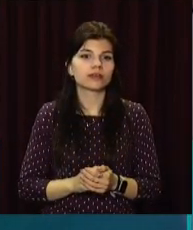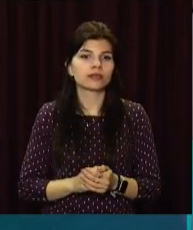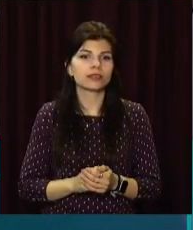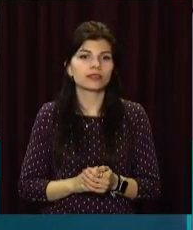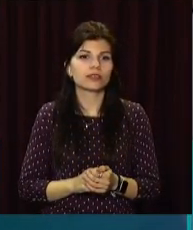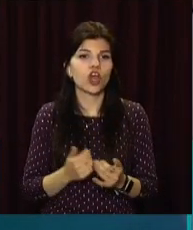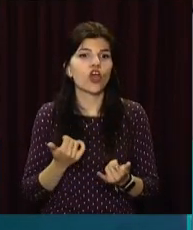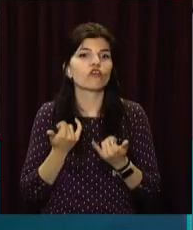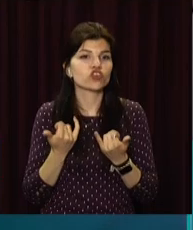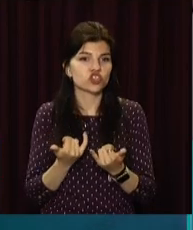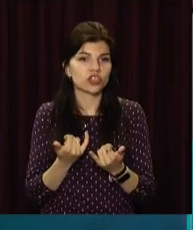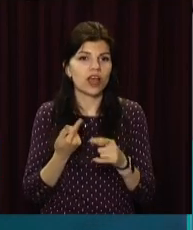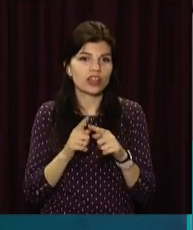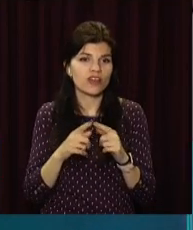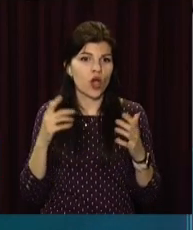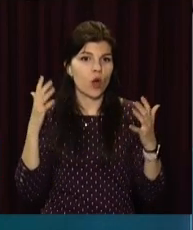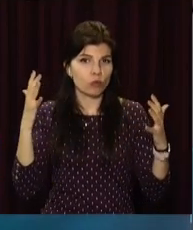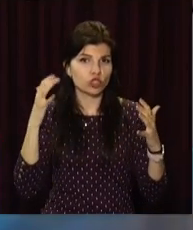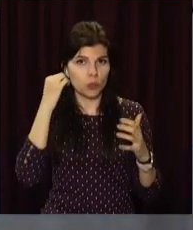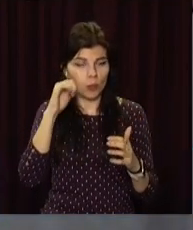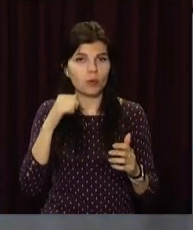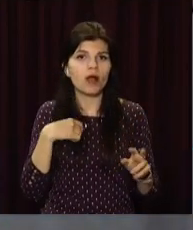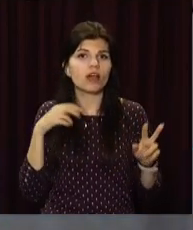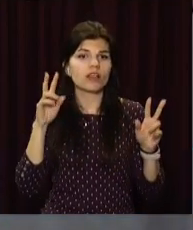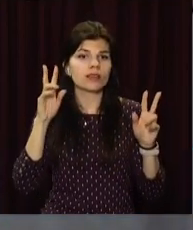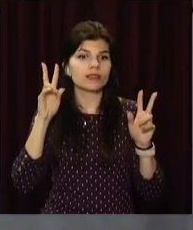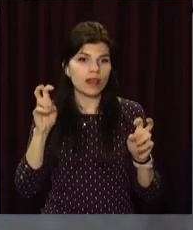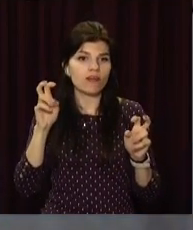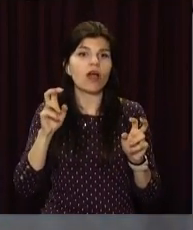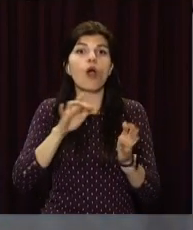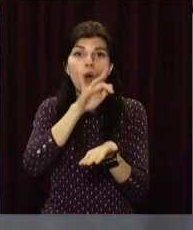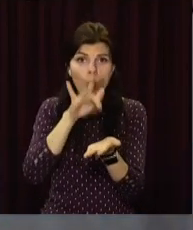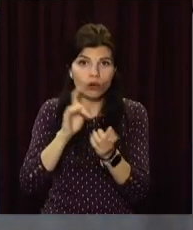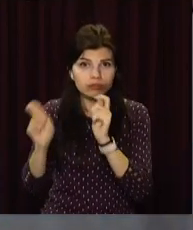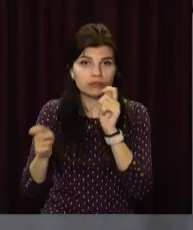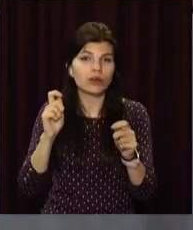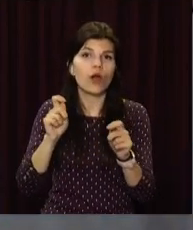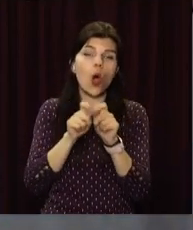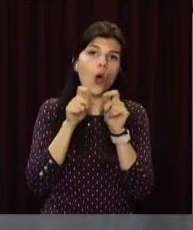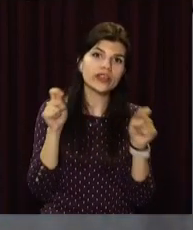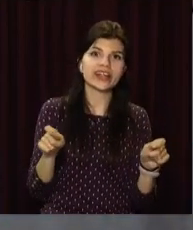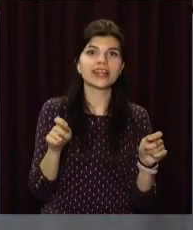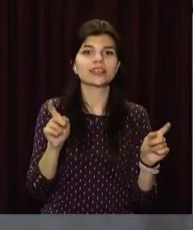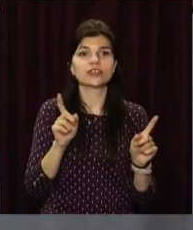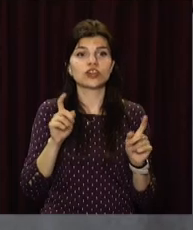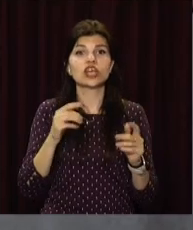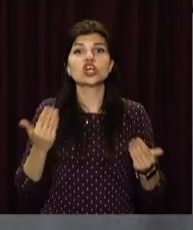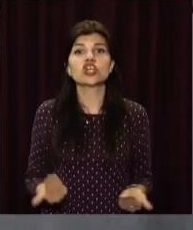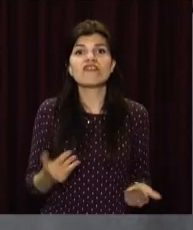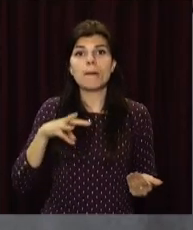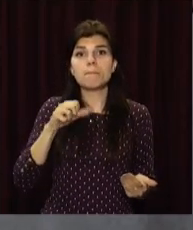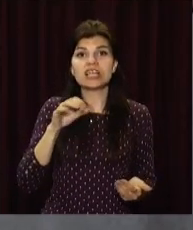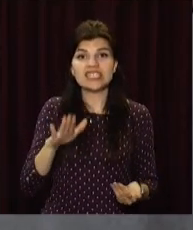в честь цієї великої перемоги називались міста, відкриття, житло-масиви.